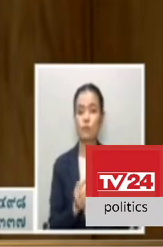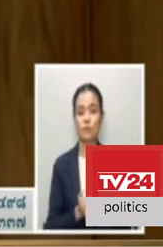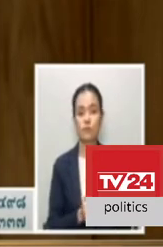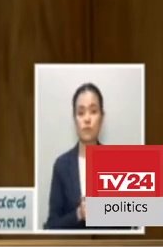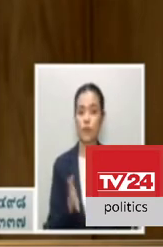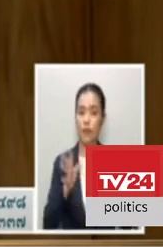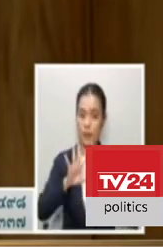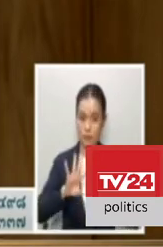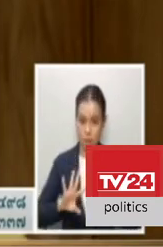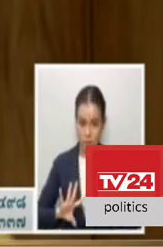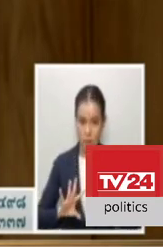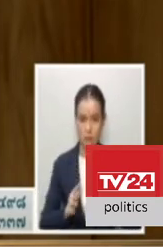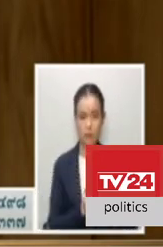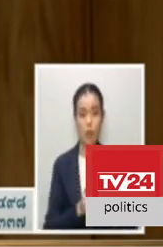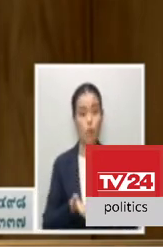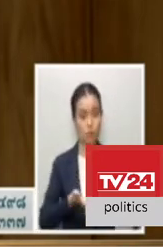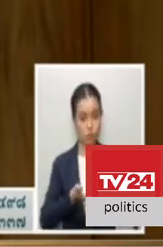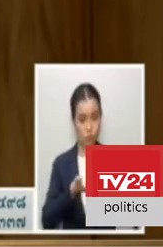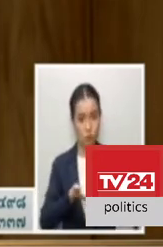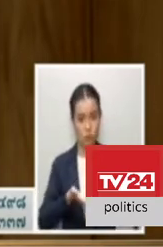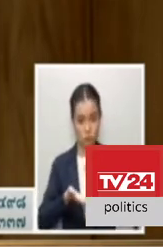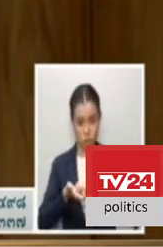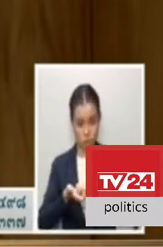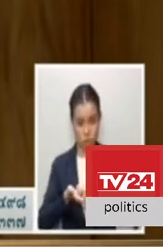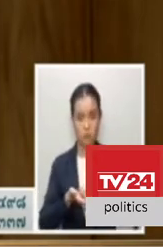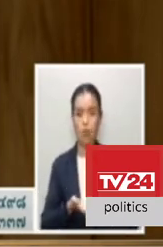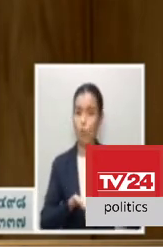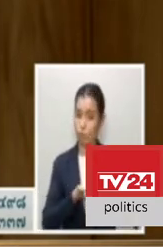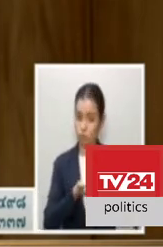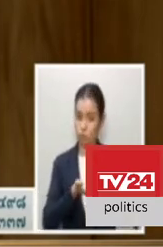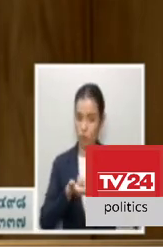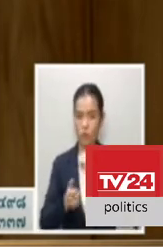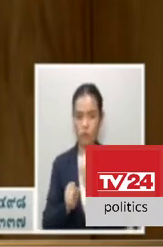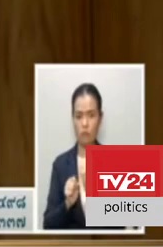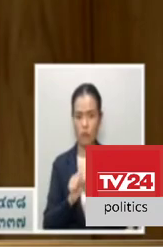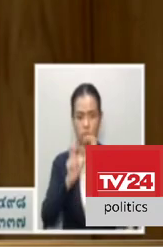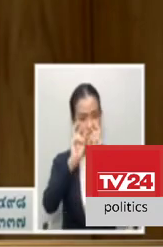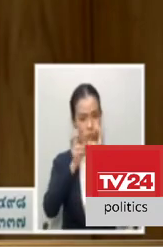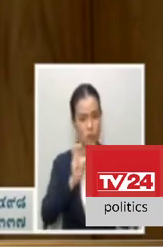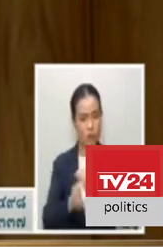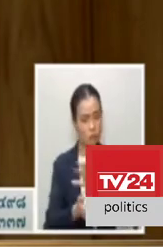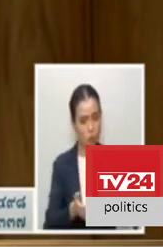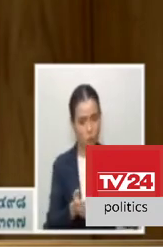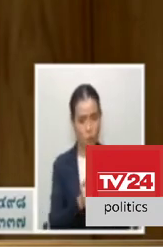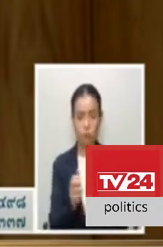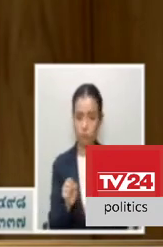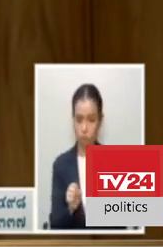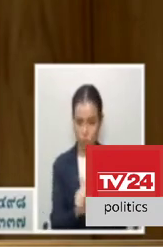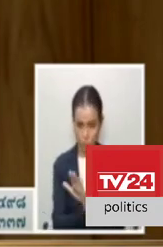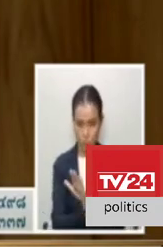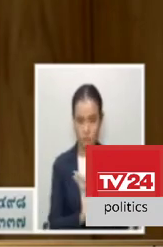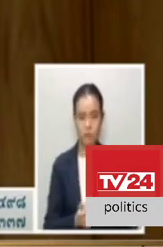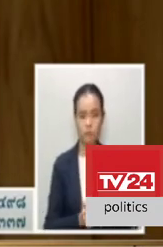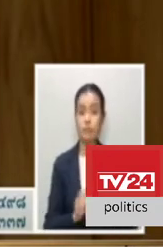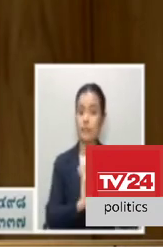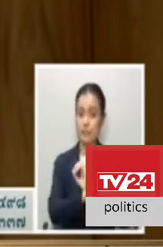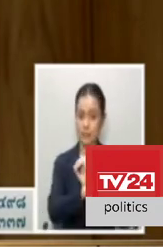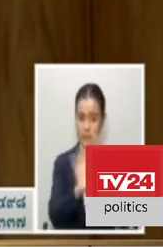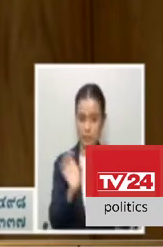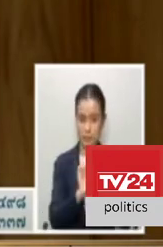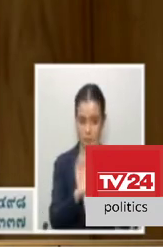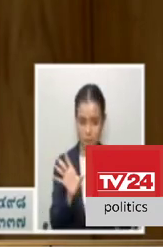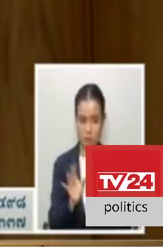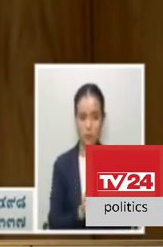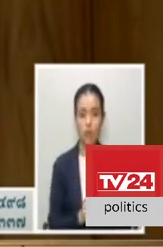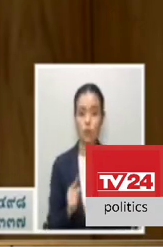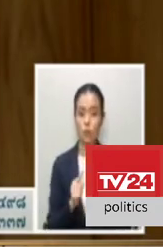าเซียนกับหุ้นส่วนหรือว่าดาล็อกพาร์ทเนอร์ของเราเกือบจะทุกเรื่องที่มีอยู่หลายเรื่องก็เป็นเรื่องชัดเจนเป็นในตัว